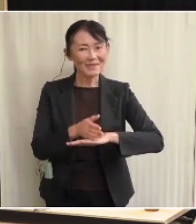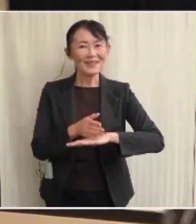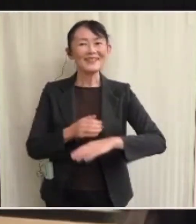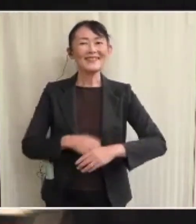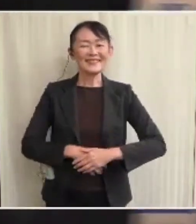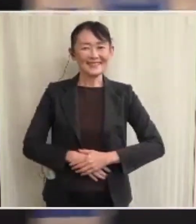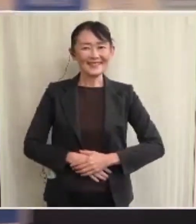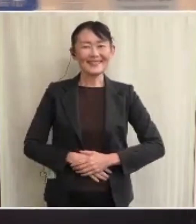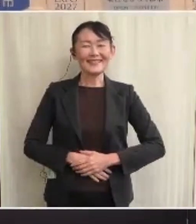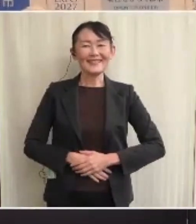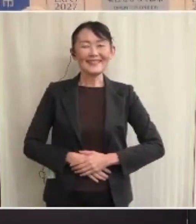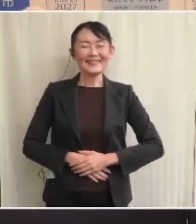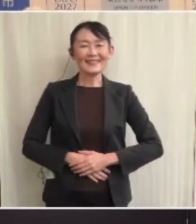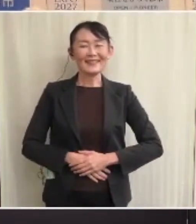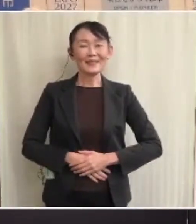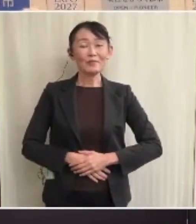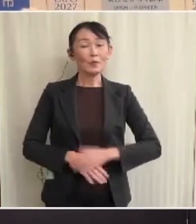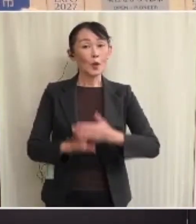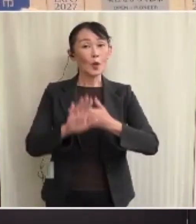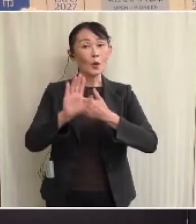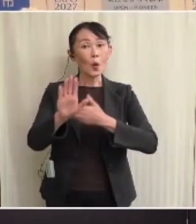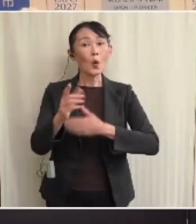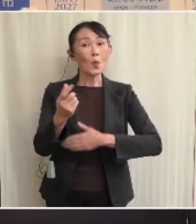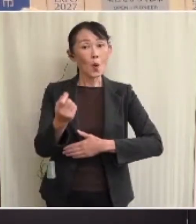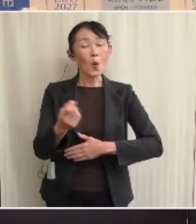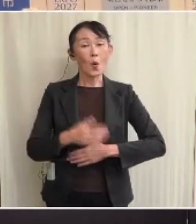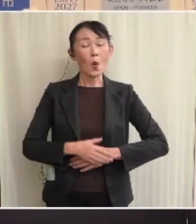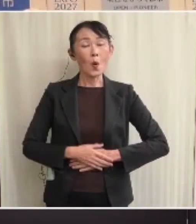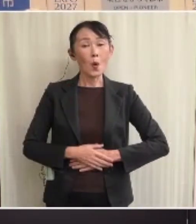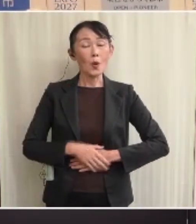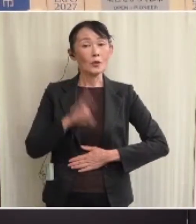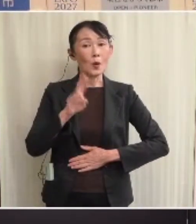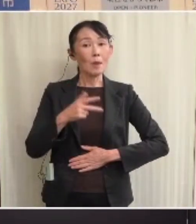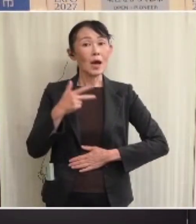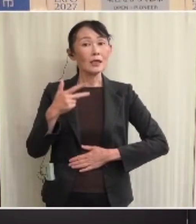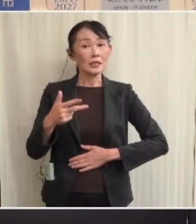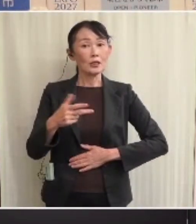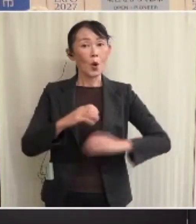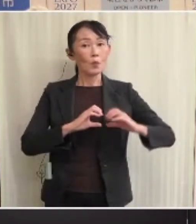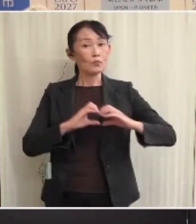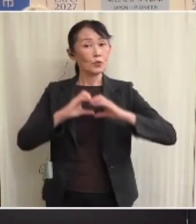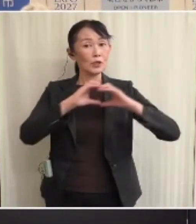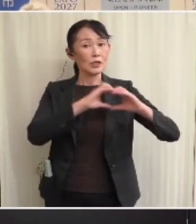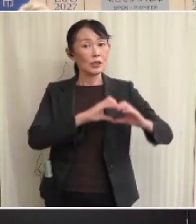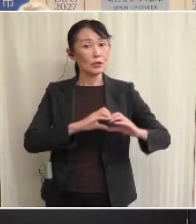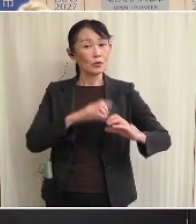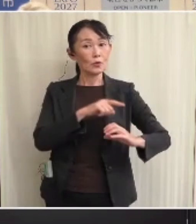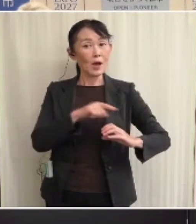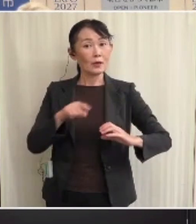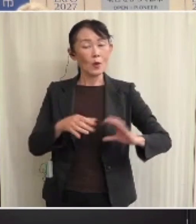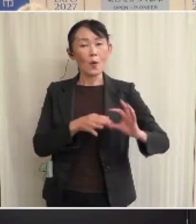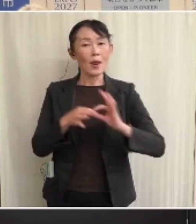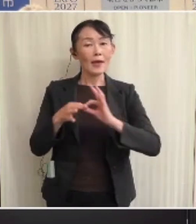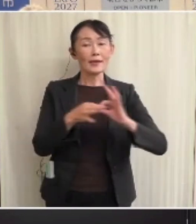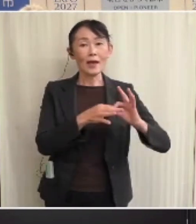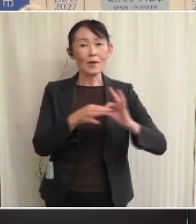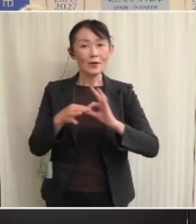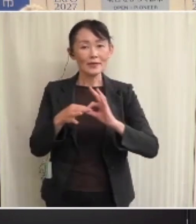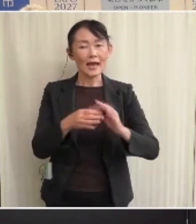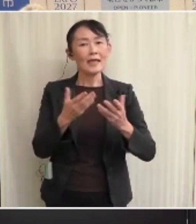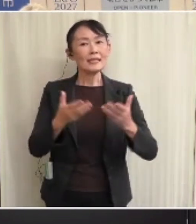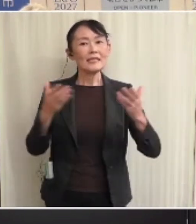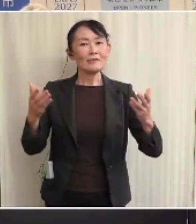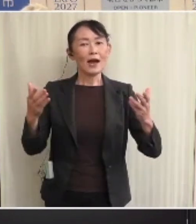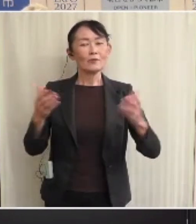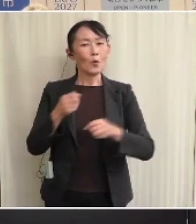。今後も横浜市とプリキュアの方で連携をしてですね、にぎわい